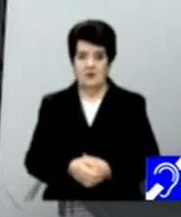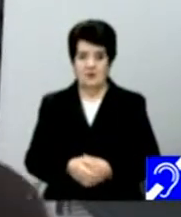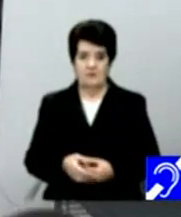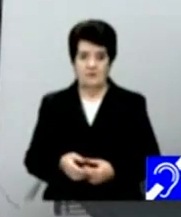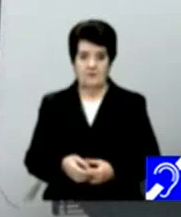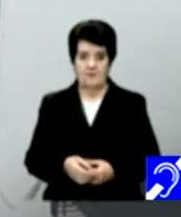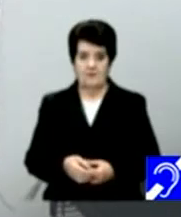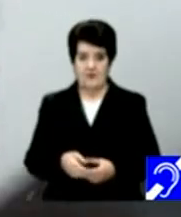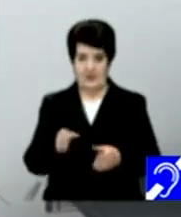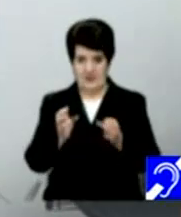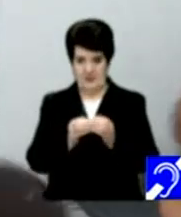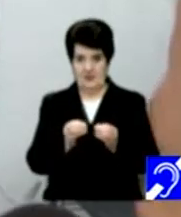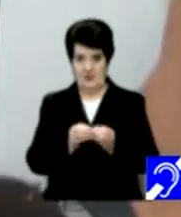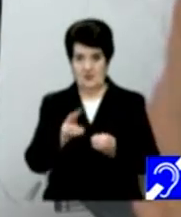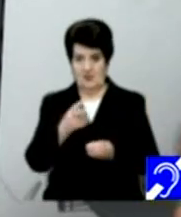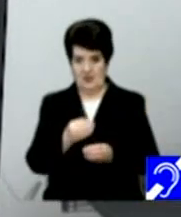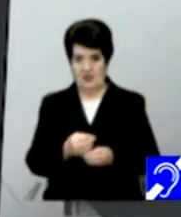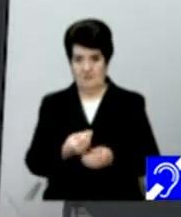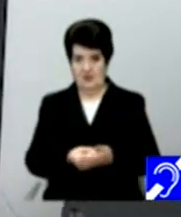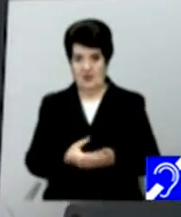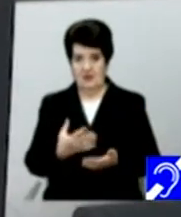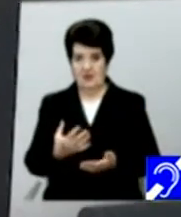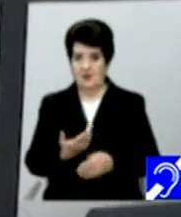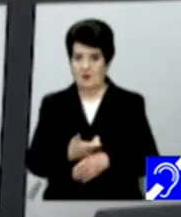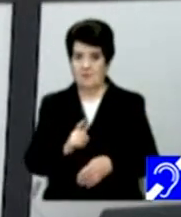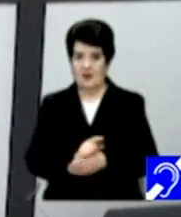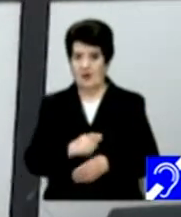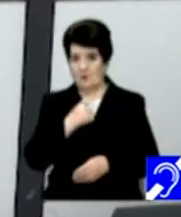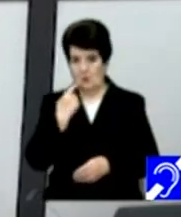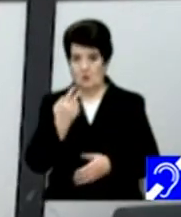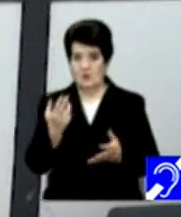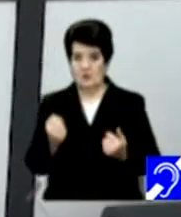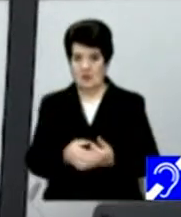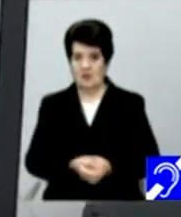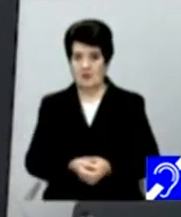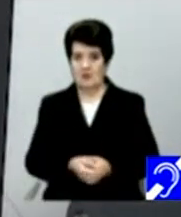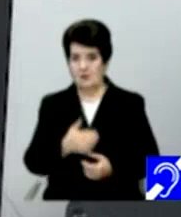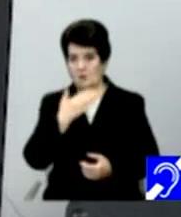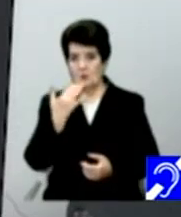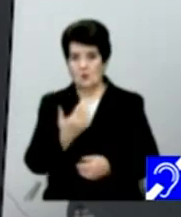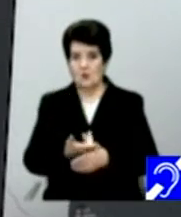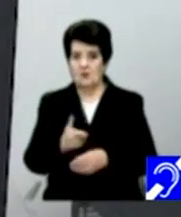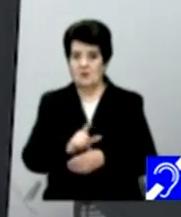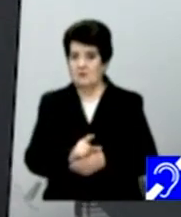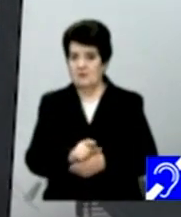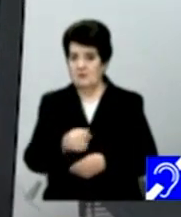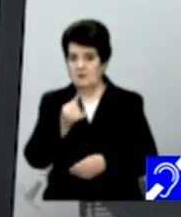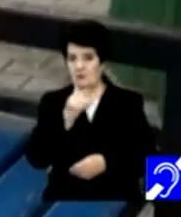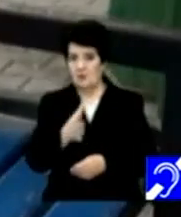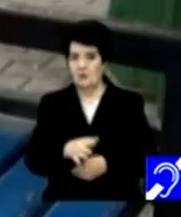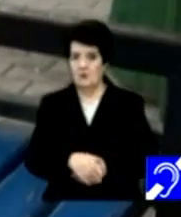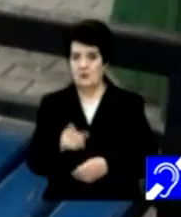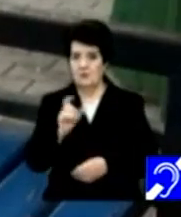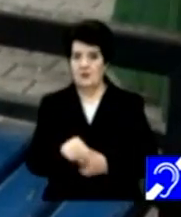Jereș. Adică cu 10 lei acceptați mai mult, ar fi prea... E prea mult, e clar. Mult tare tot nu-i. Nici pentru călător nu-i